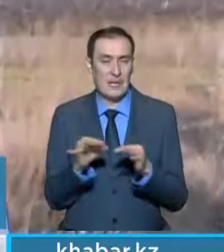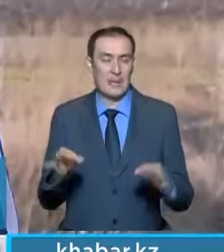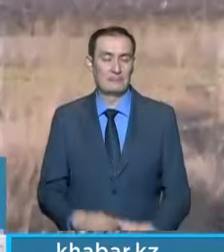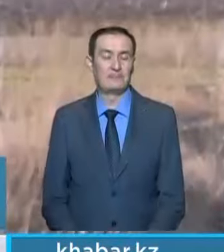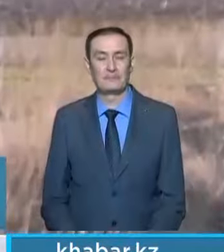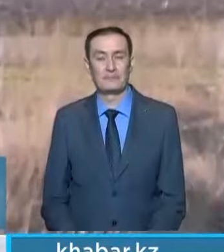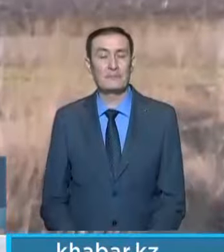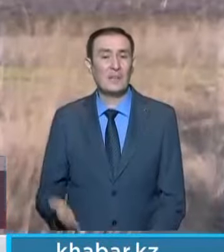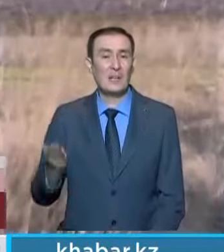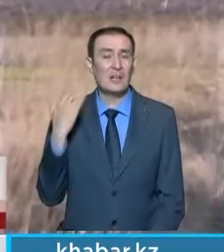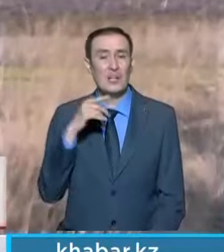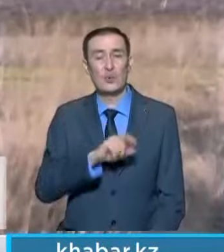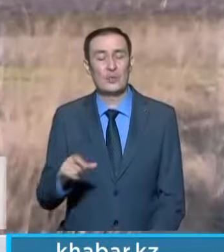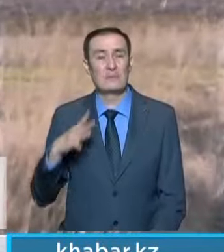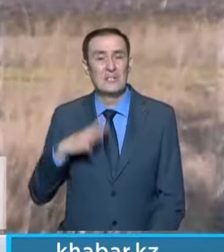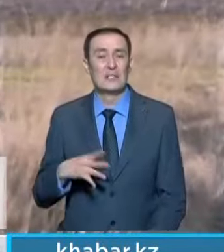население